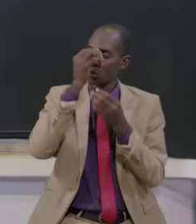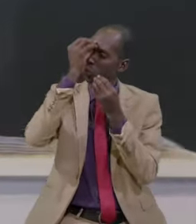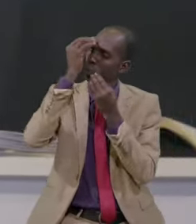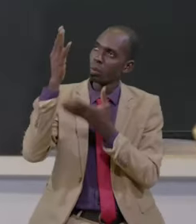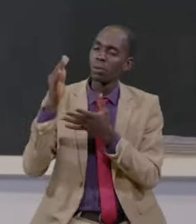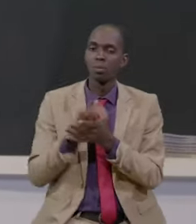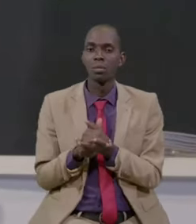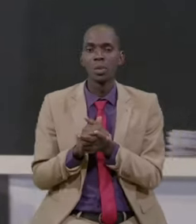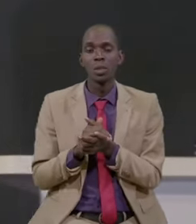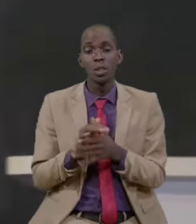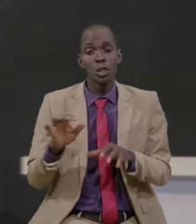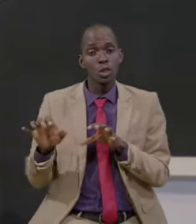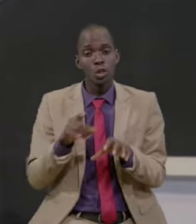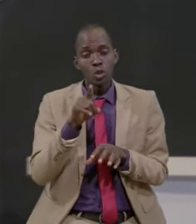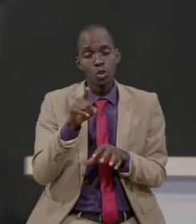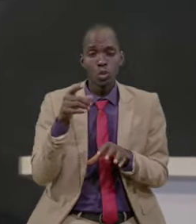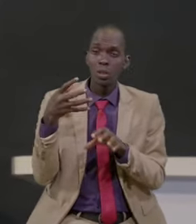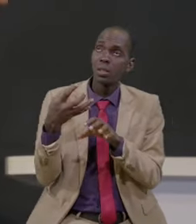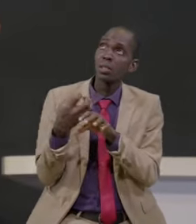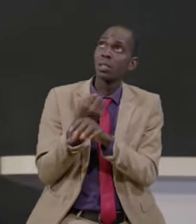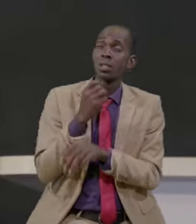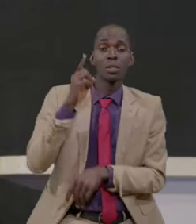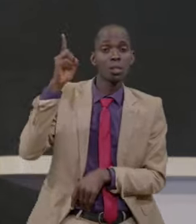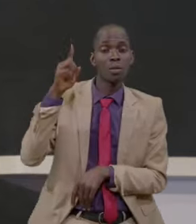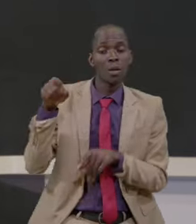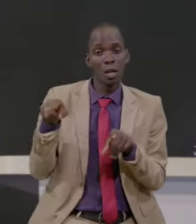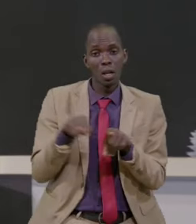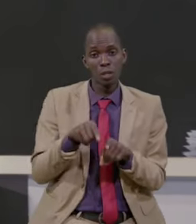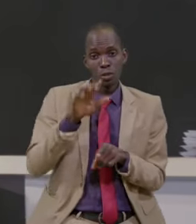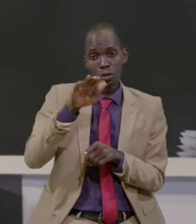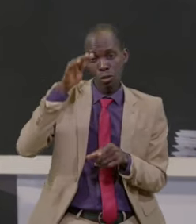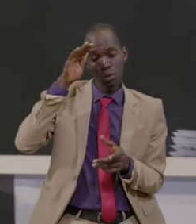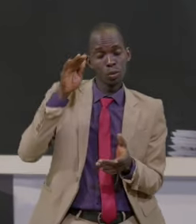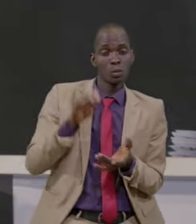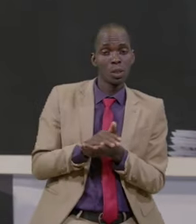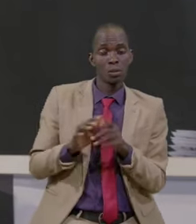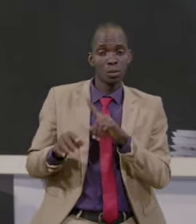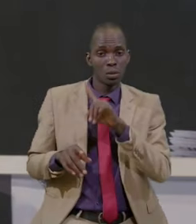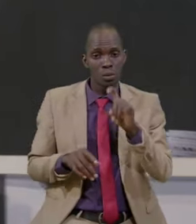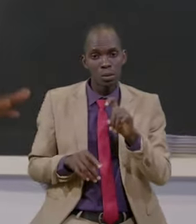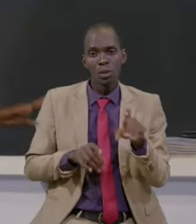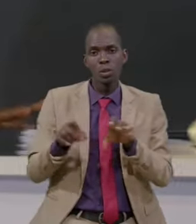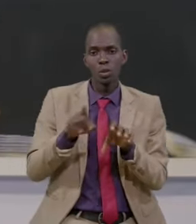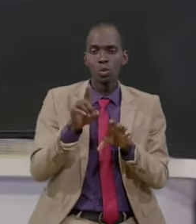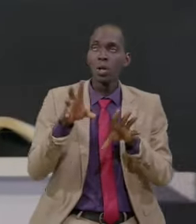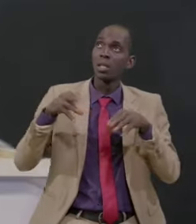Est-ce que vous le prenez comme l'époux de l'épouse que prend cet homme? Comme le seul